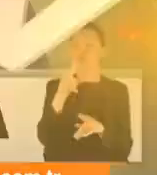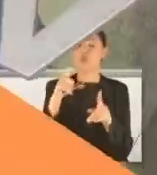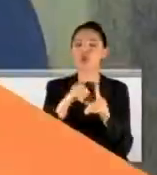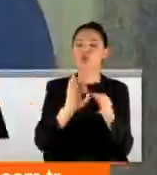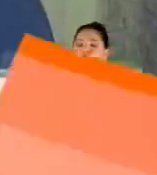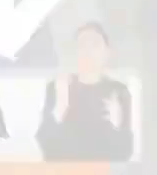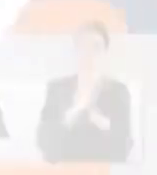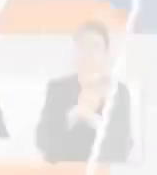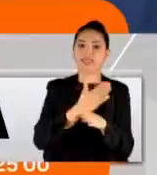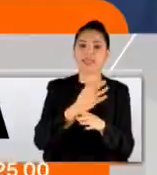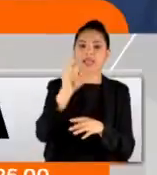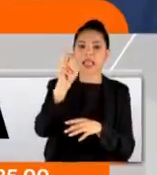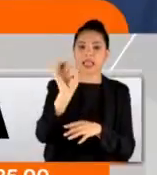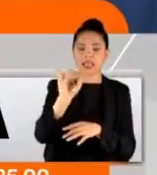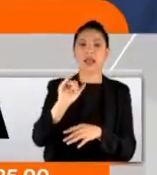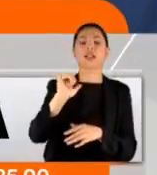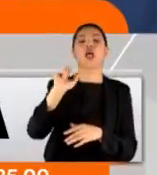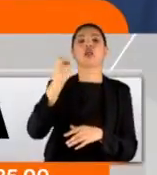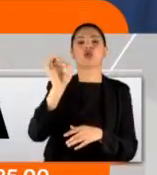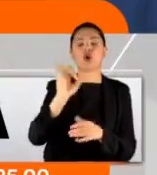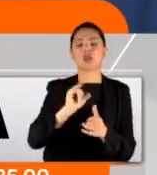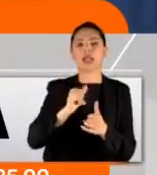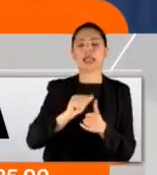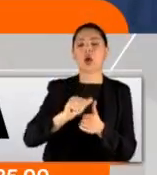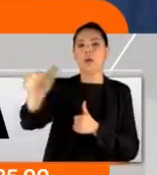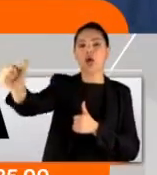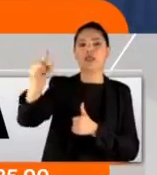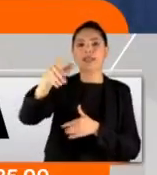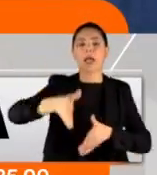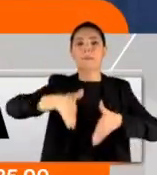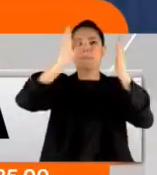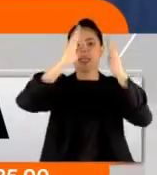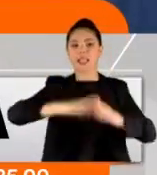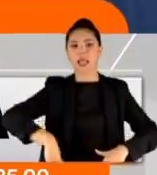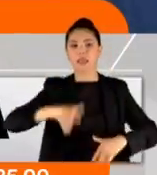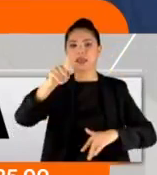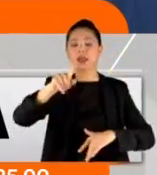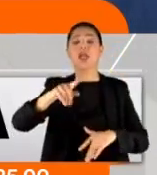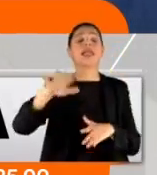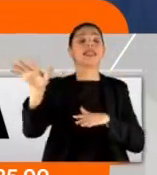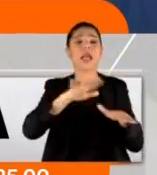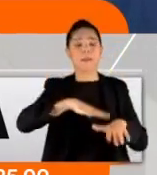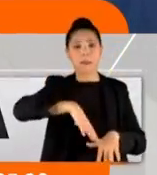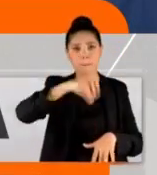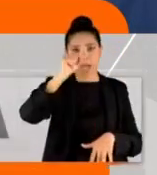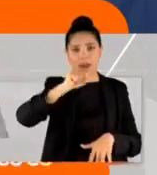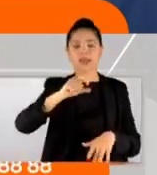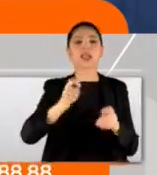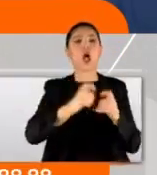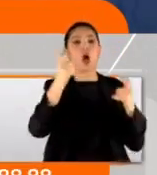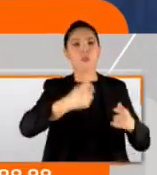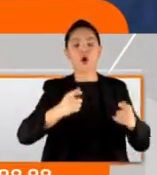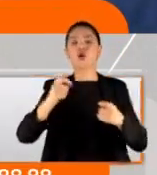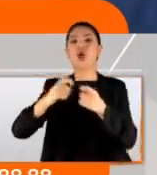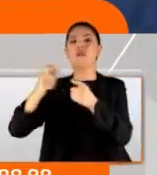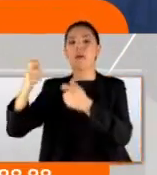Ya bakın, 80-90 kilometre ötede binalar yıkılıyor. Yani depremin merkeziyle Bornova,